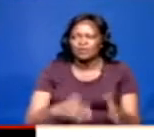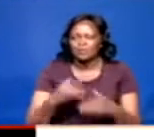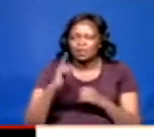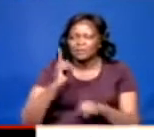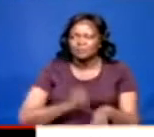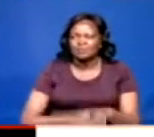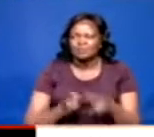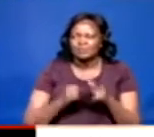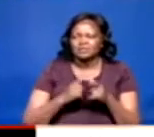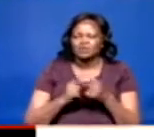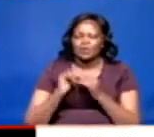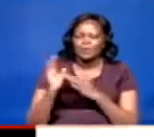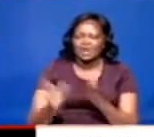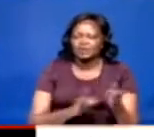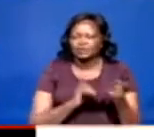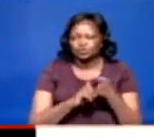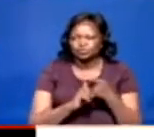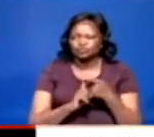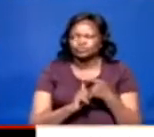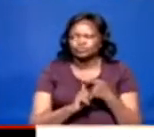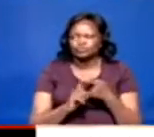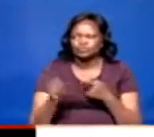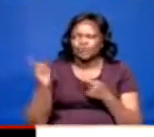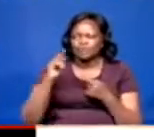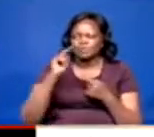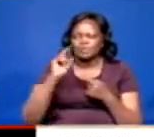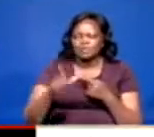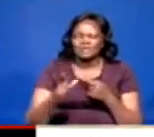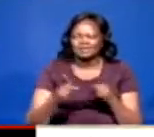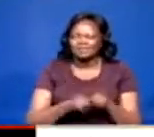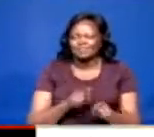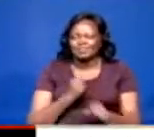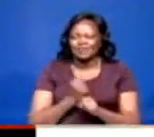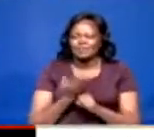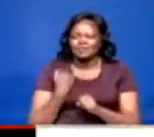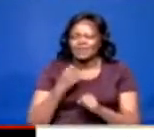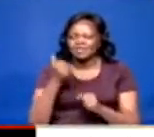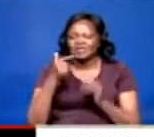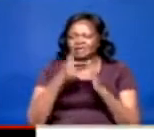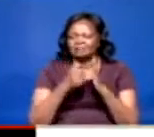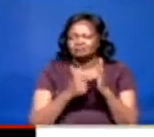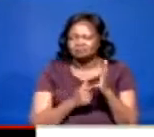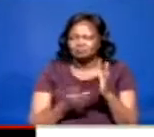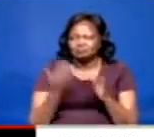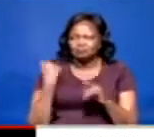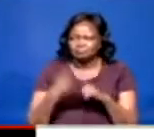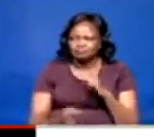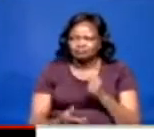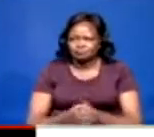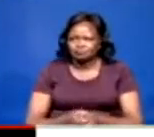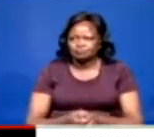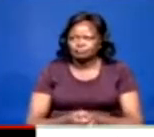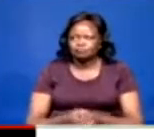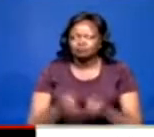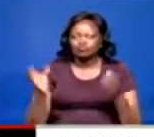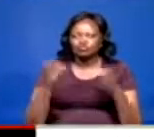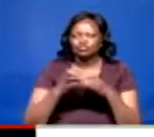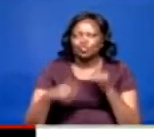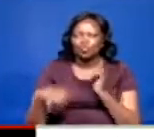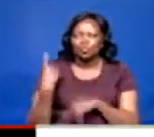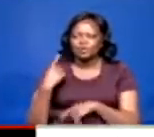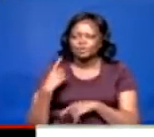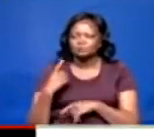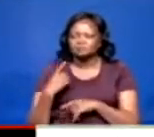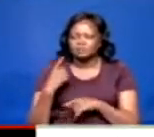intend to come to NSL like we have did before in the other leagues. Mwaka jana Mayenje Santos ilifuzu kwa ligi ya divisheni ya kwanza